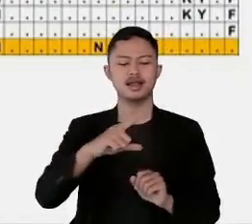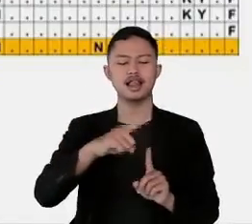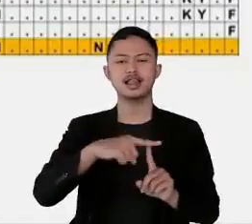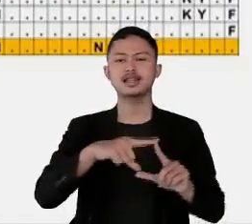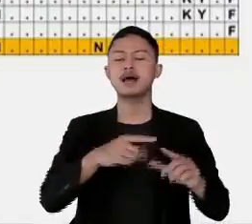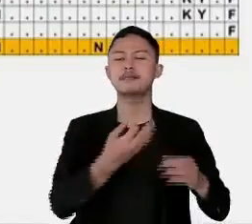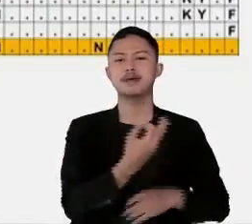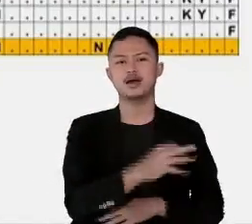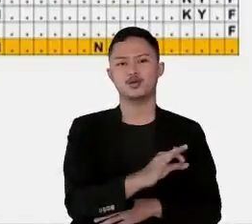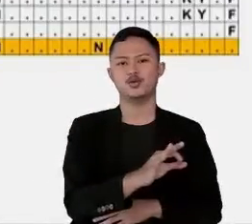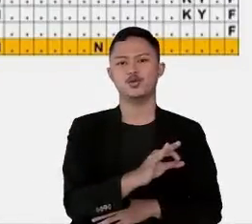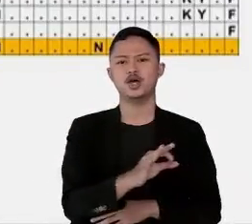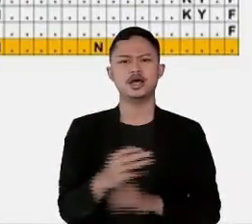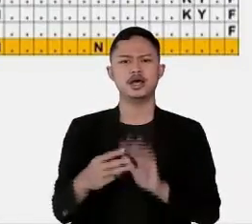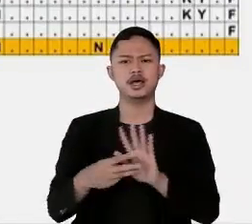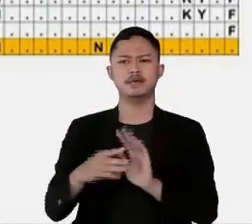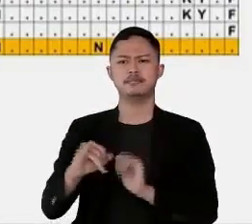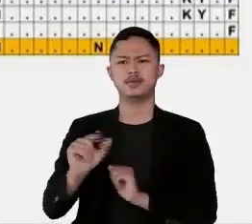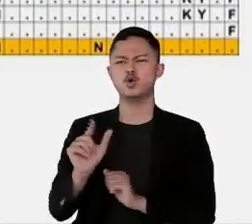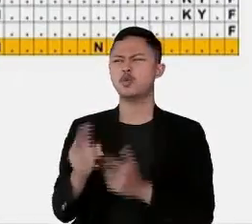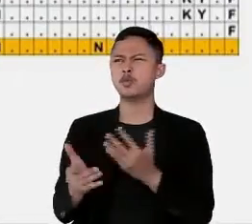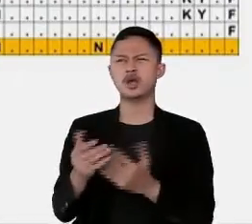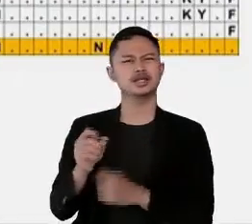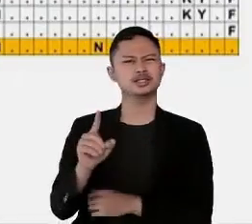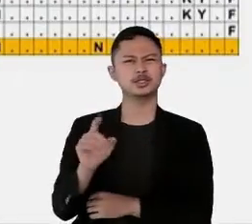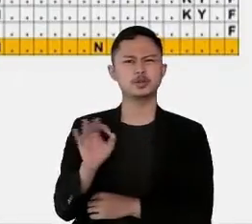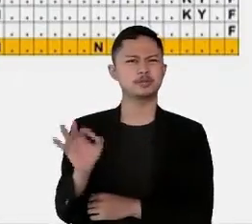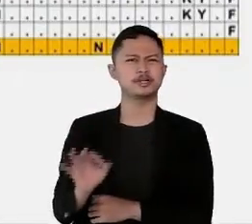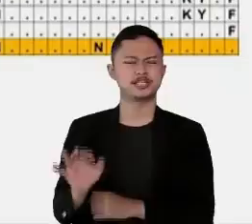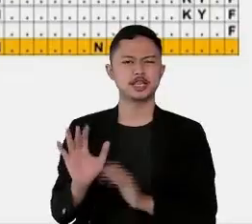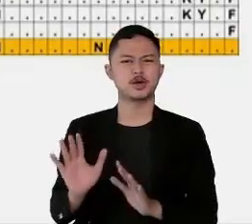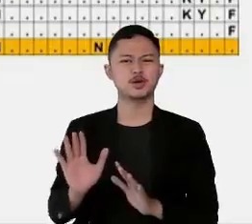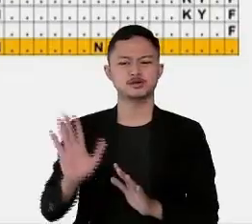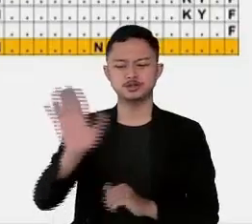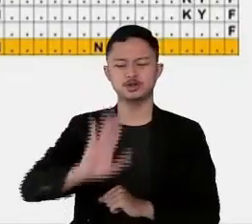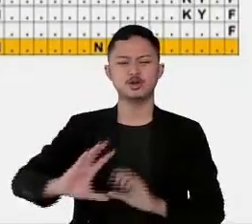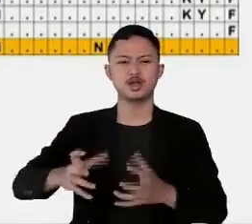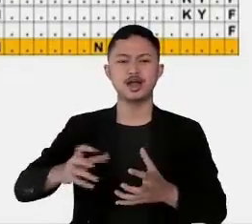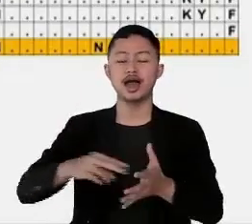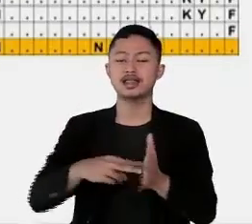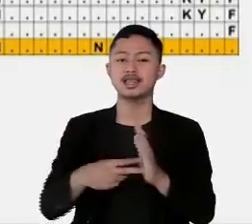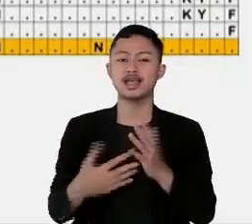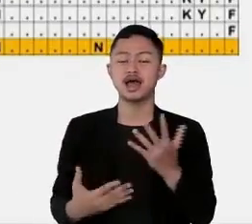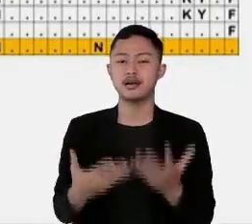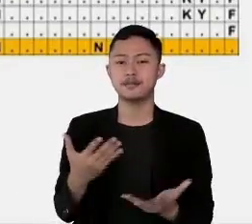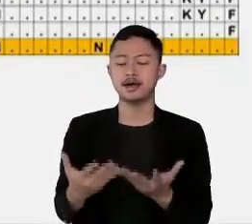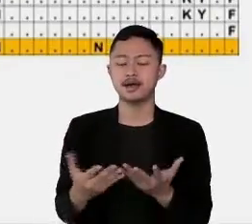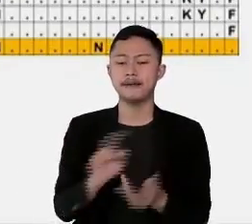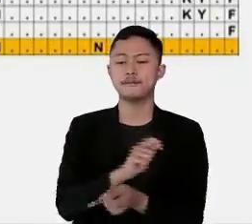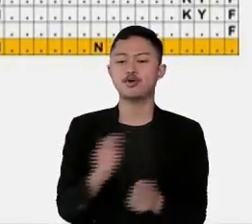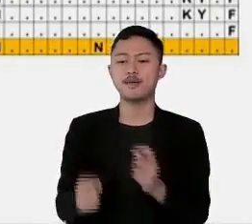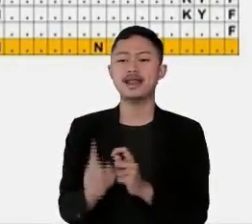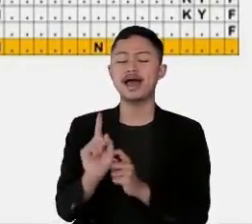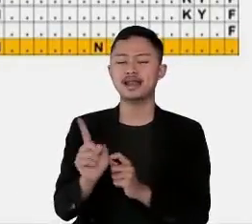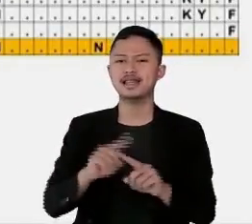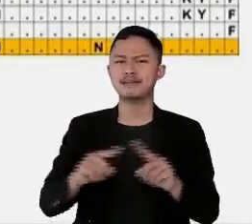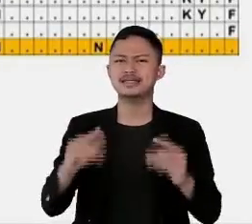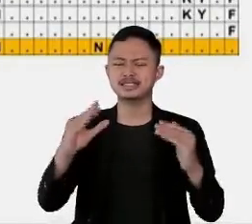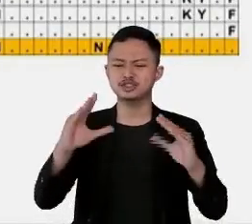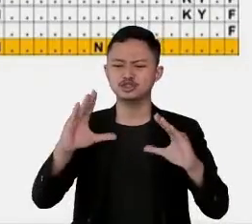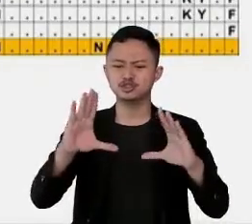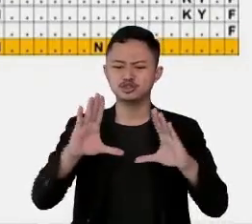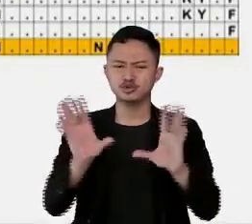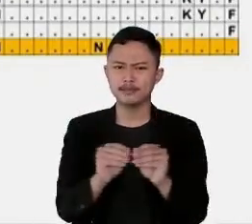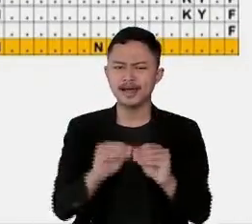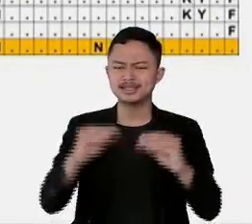yaitu hanya di bawah satu persen dari virus yang bersirkulasi di dunia Jadi prosentasenya mohon izin